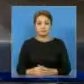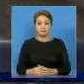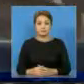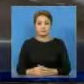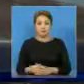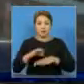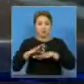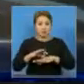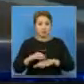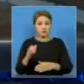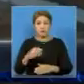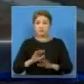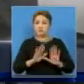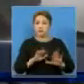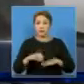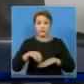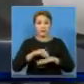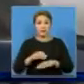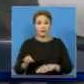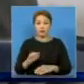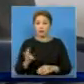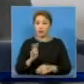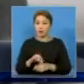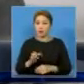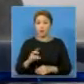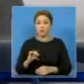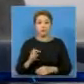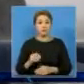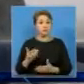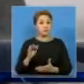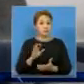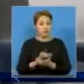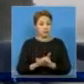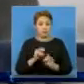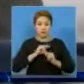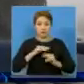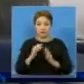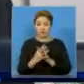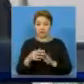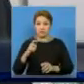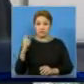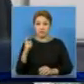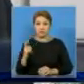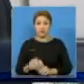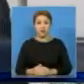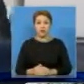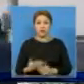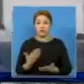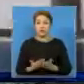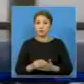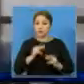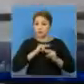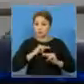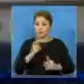В ходе своего визита заместитель акима области посетил Кумкудук, где ознакомился с работой крестьянского хозяйства. В основном оно